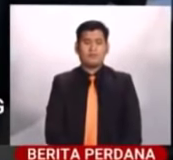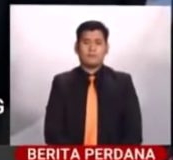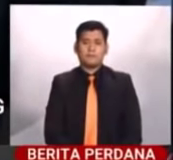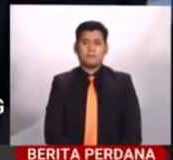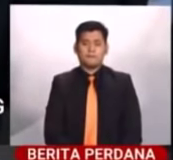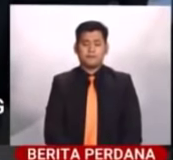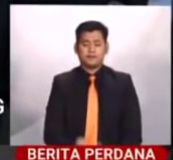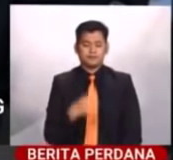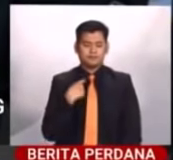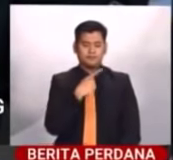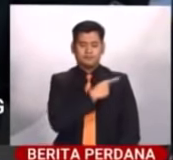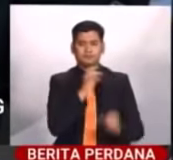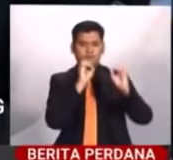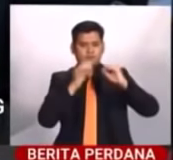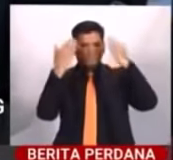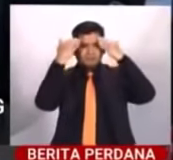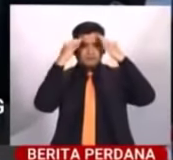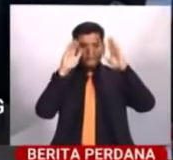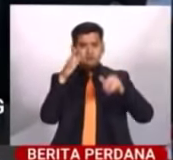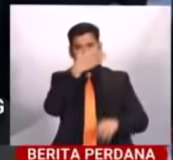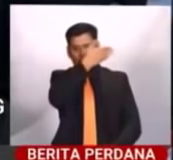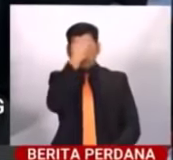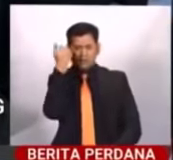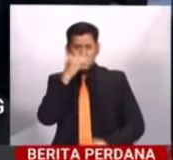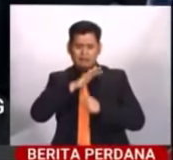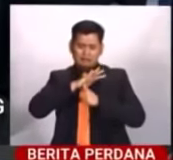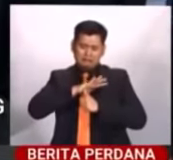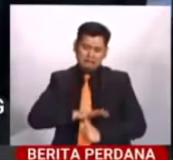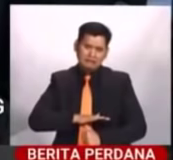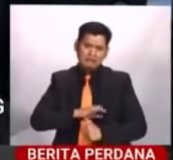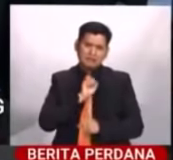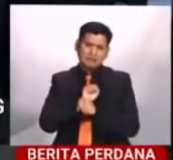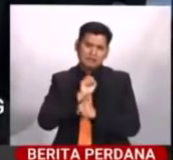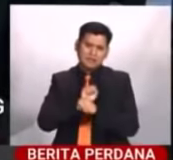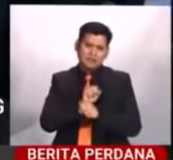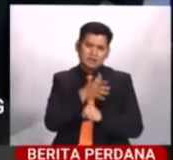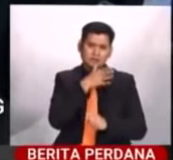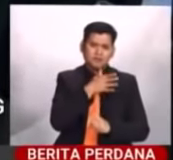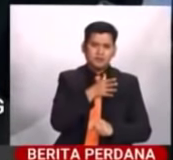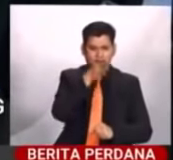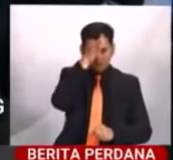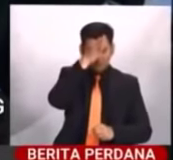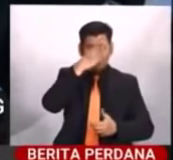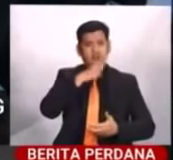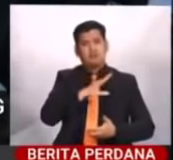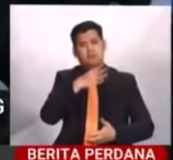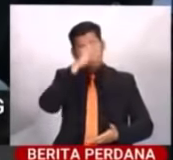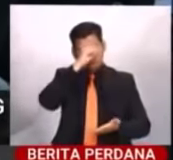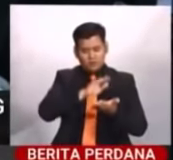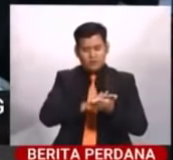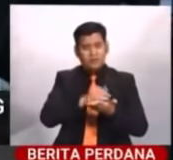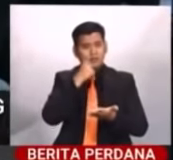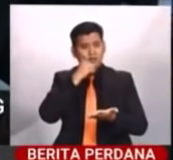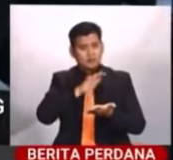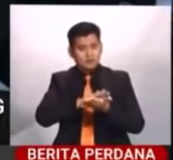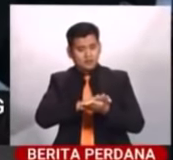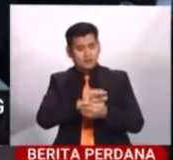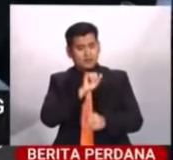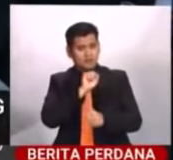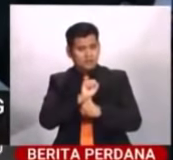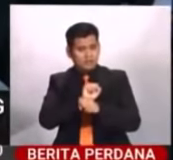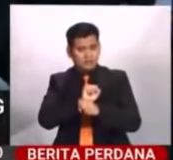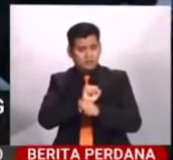Supaya kita tak lupalah mungkin tekanan kerja, suami isteri kerja, itu pun memberi persumbangan.